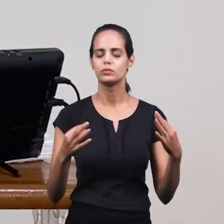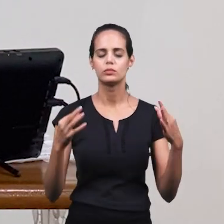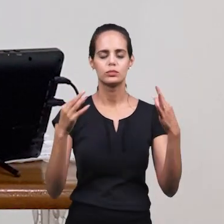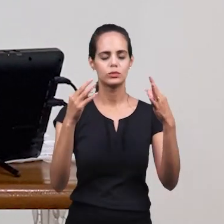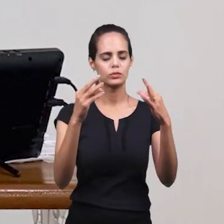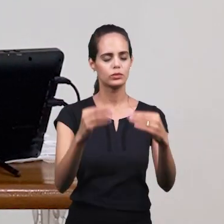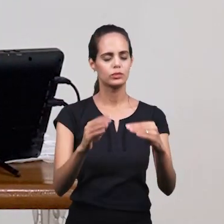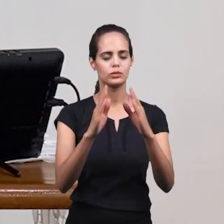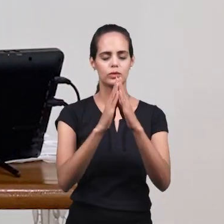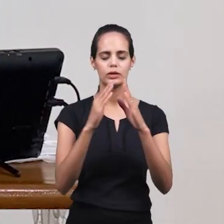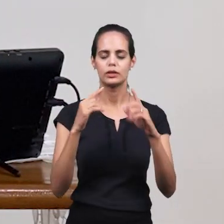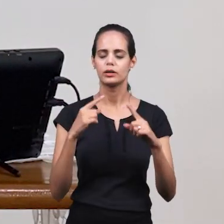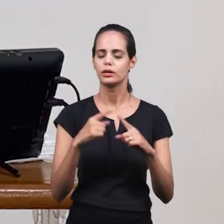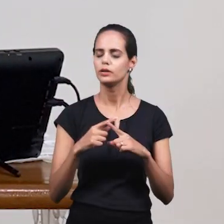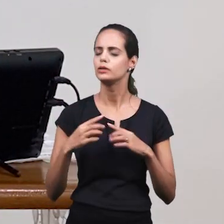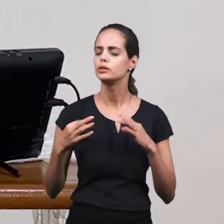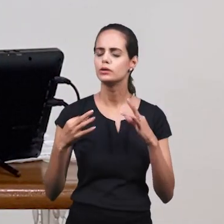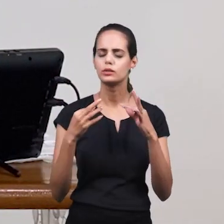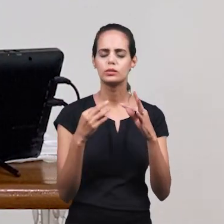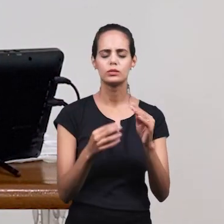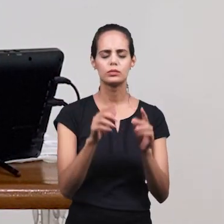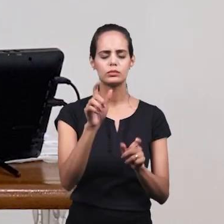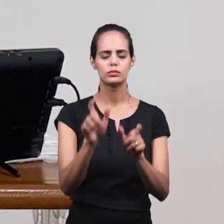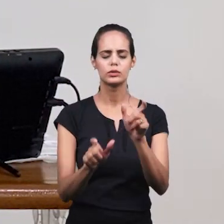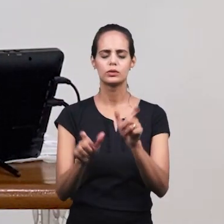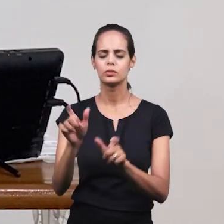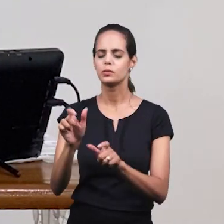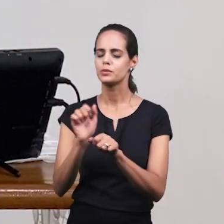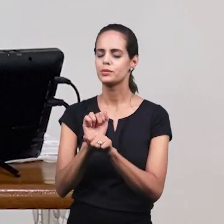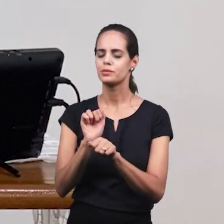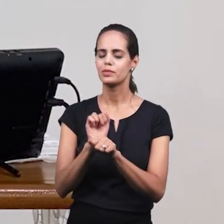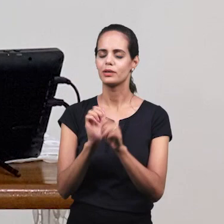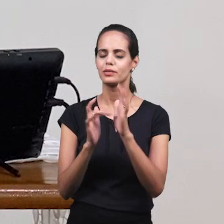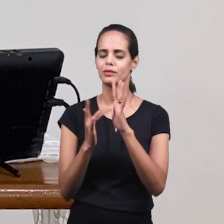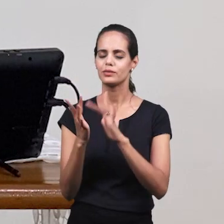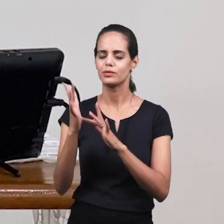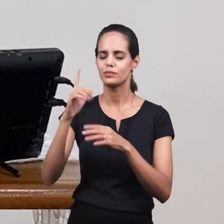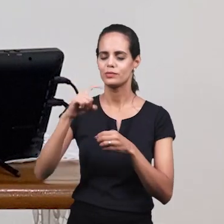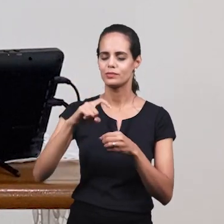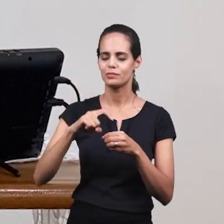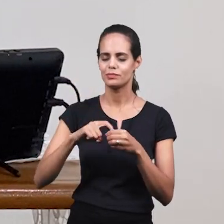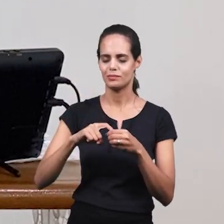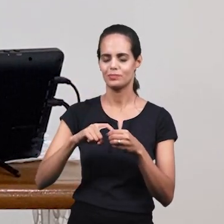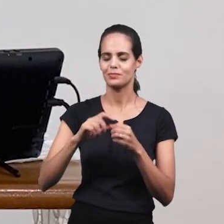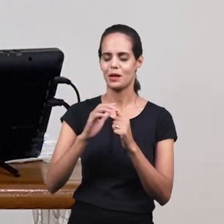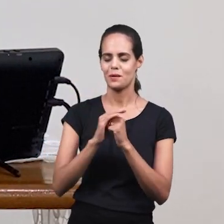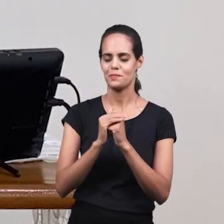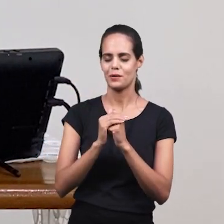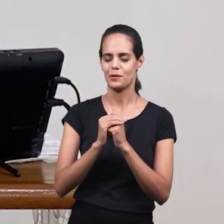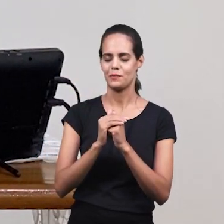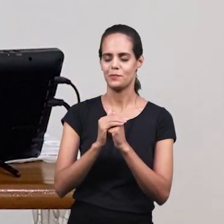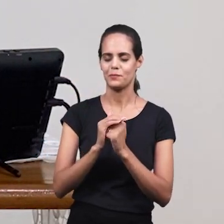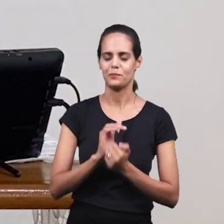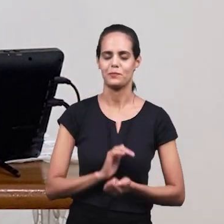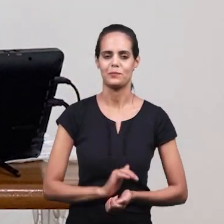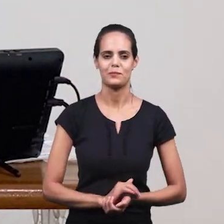Église, tous ceux qui t'attendent jusqu'à ce qu'ils reviennent, au nom du Seigneur Jésus.